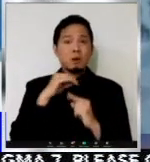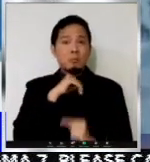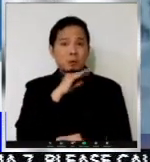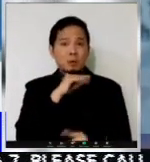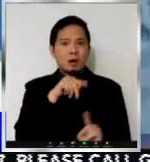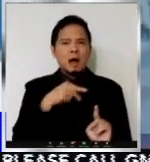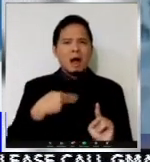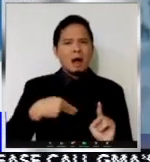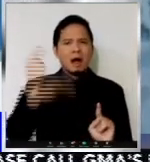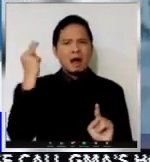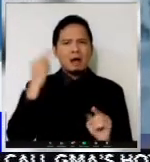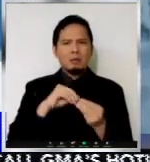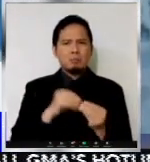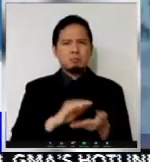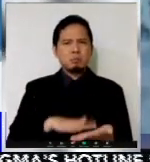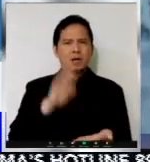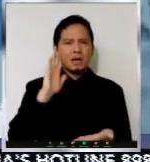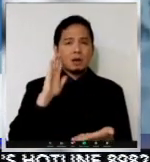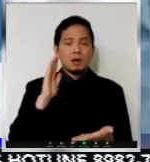sa antas na